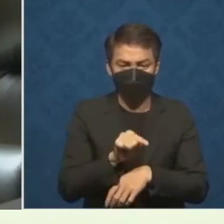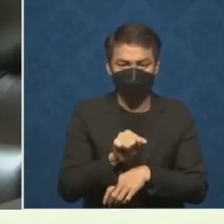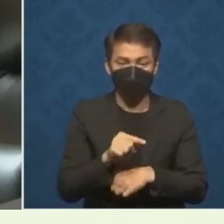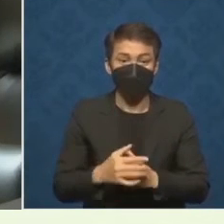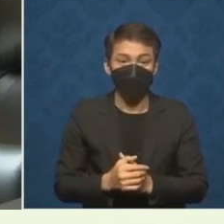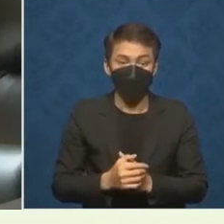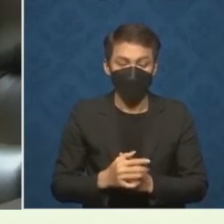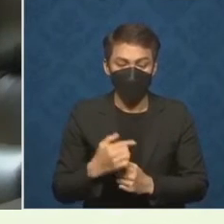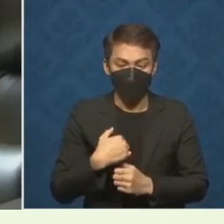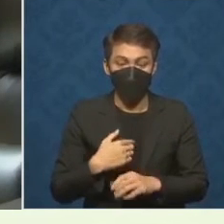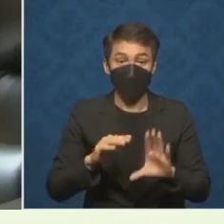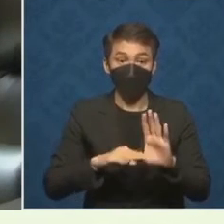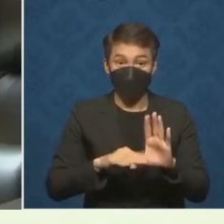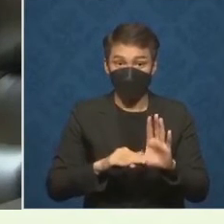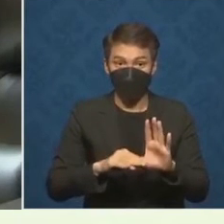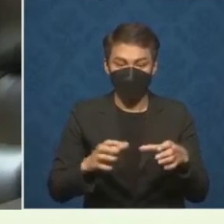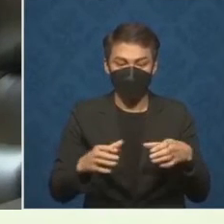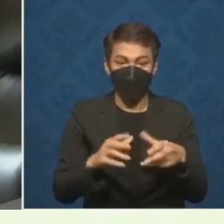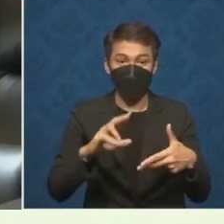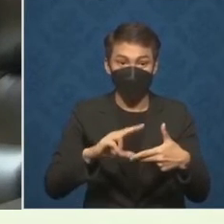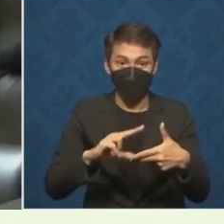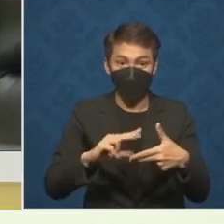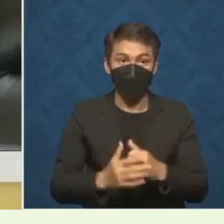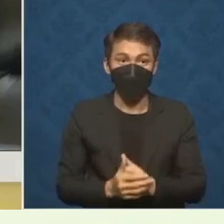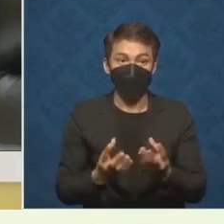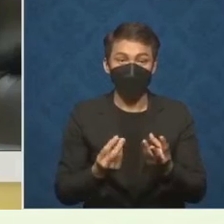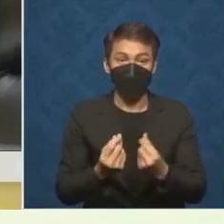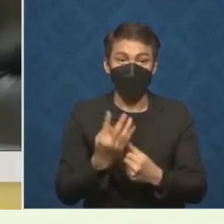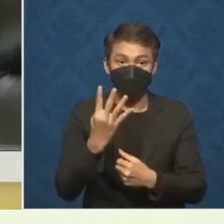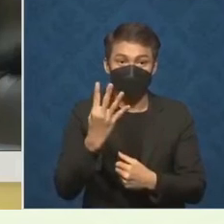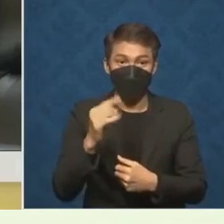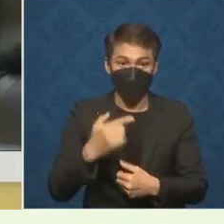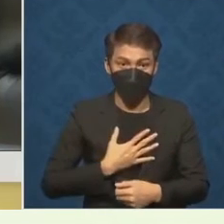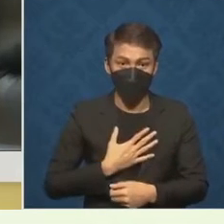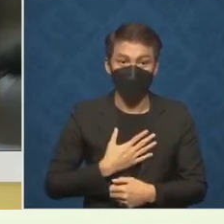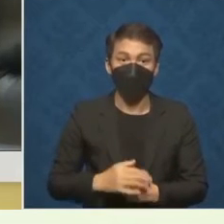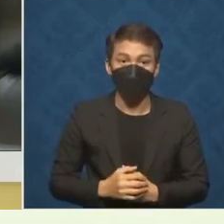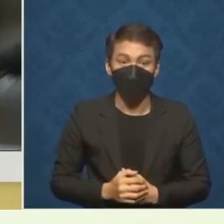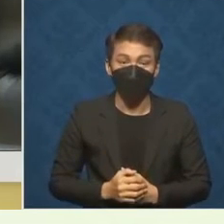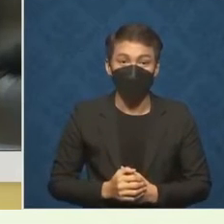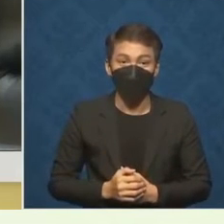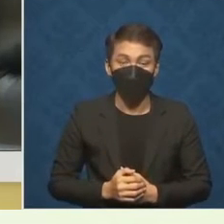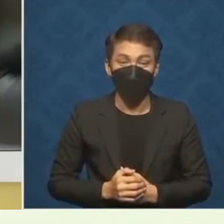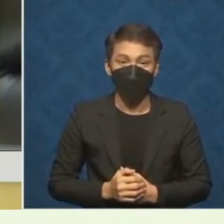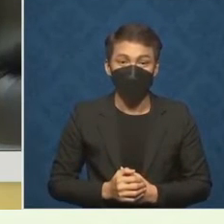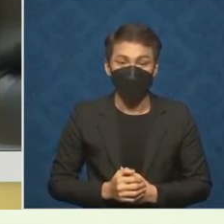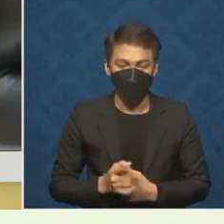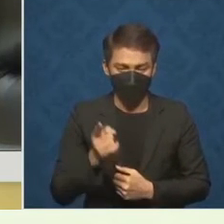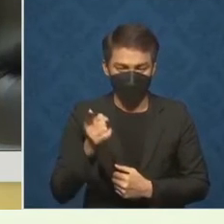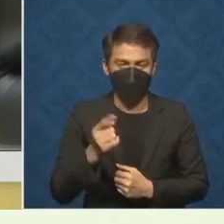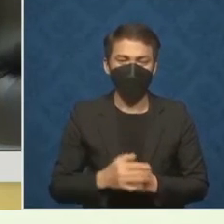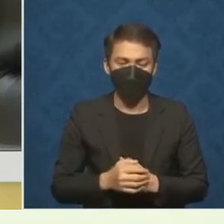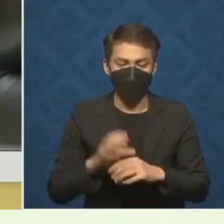ครพรรคพลังประชารัฐหมายเลข4นะครับแล้วก็ที่เอาภา